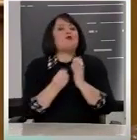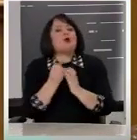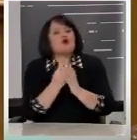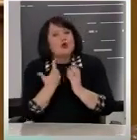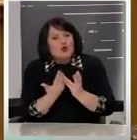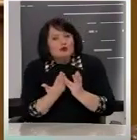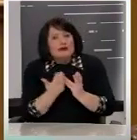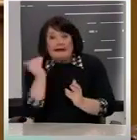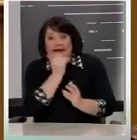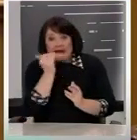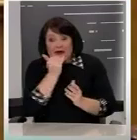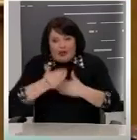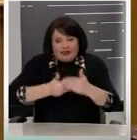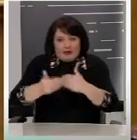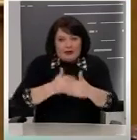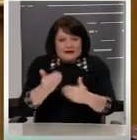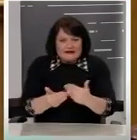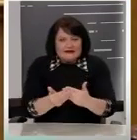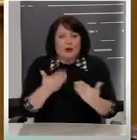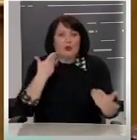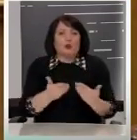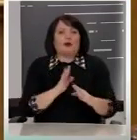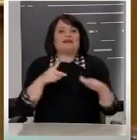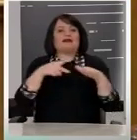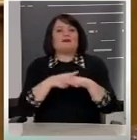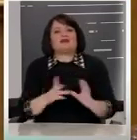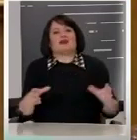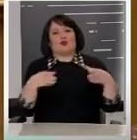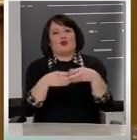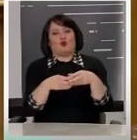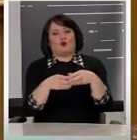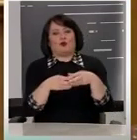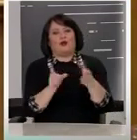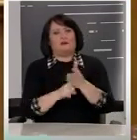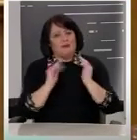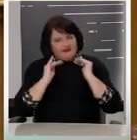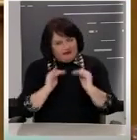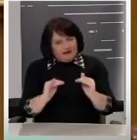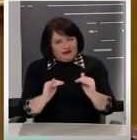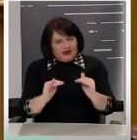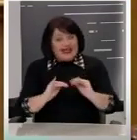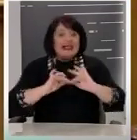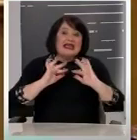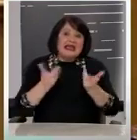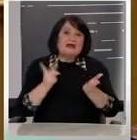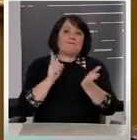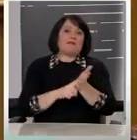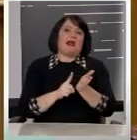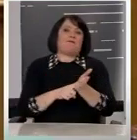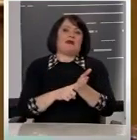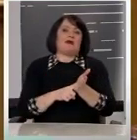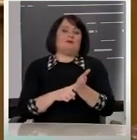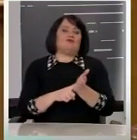αν η επιτάχυνση των διαδικασίων για την ολοκλήρωση τραπεζικής ενοποίησης πρέπει να συνεχιστεί, ειδικά αν πρέπει να έχουμε